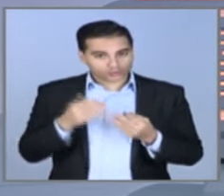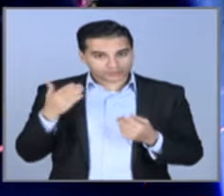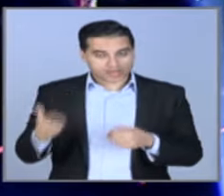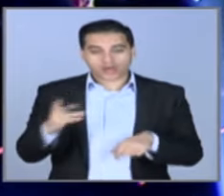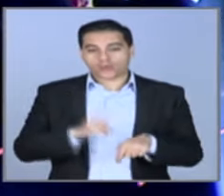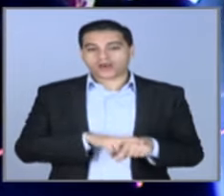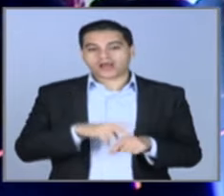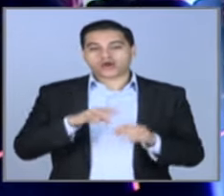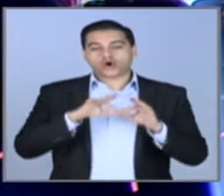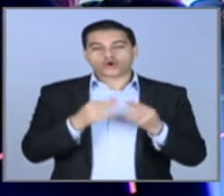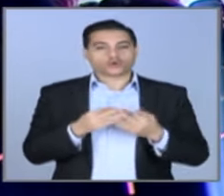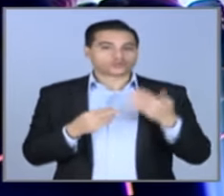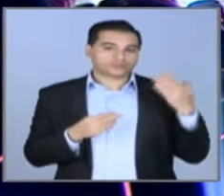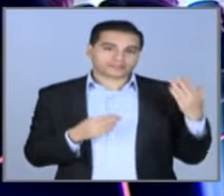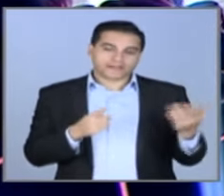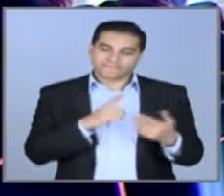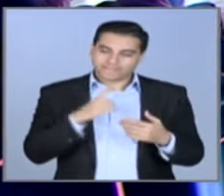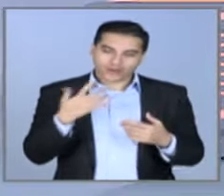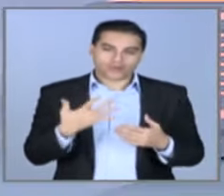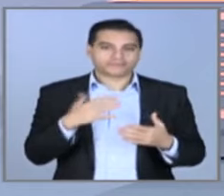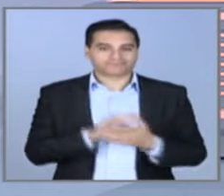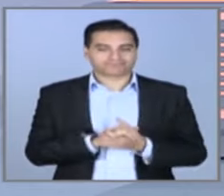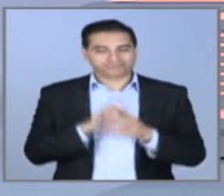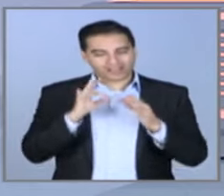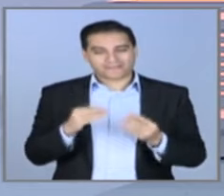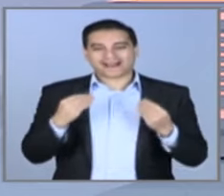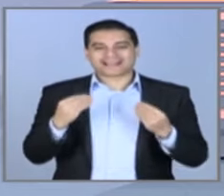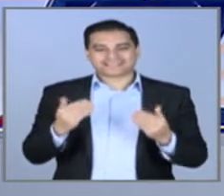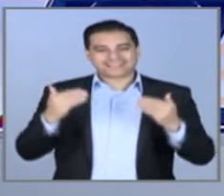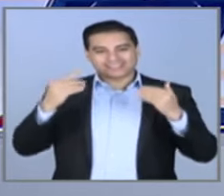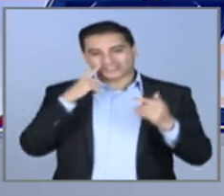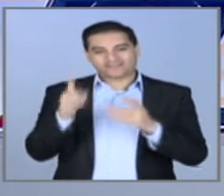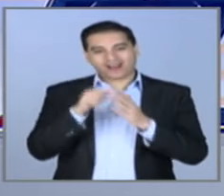خميس، عيلة جعفري 105. طبعا لسه بدري،